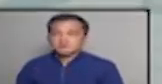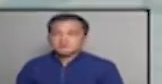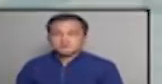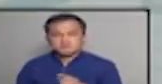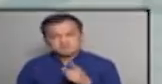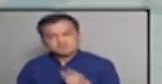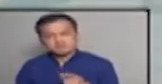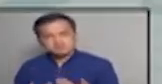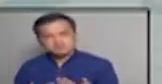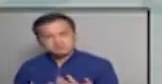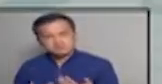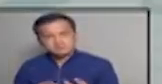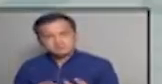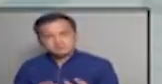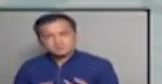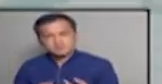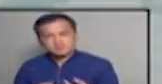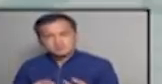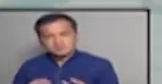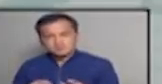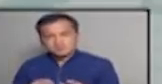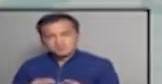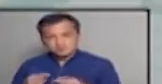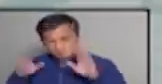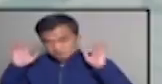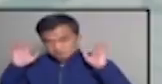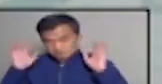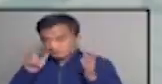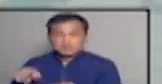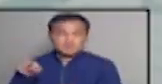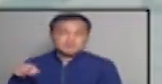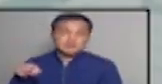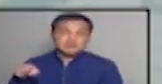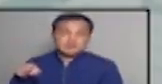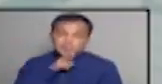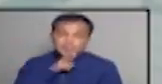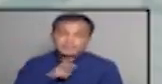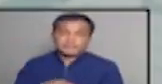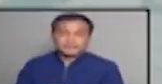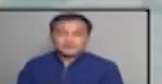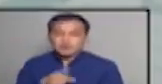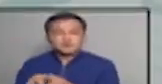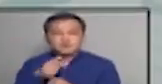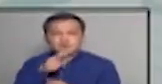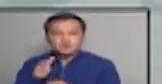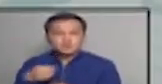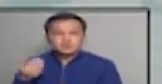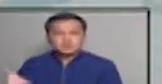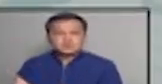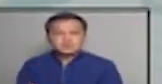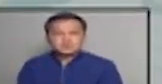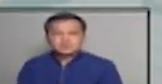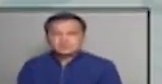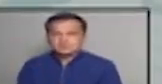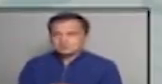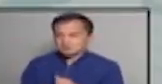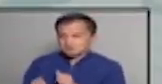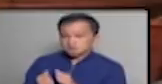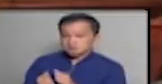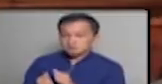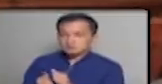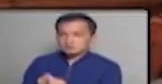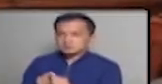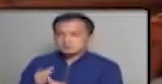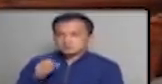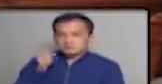So ngayon, yung surrender filler na ipinadala nito pong suspect, kanino idinaan? Idinaan daw niyan kay